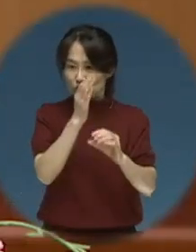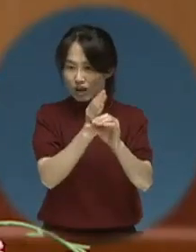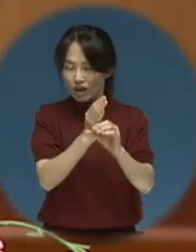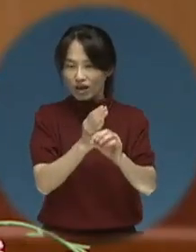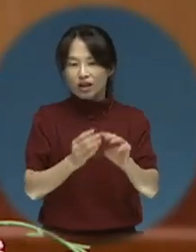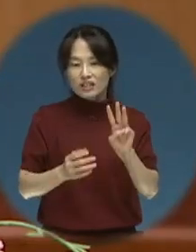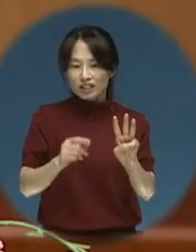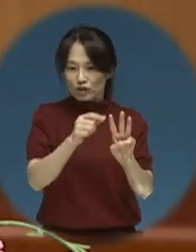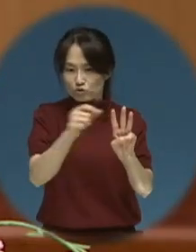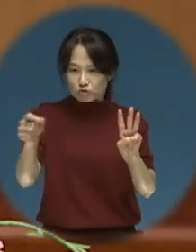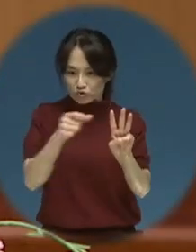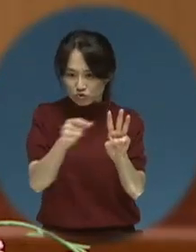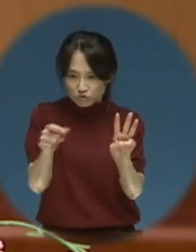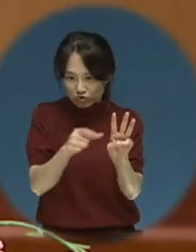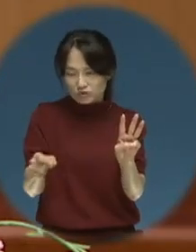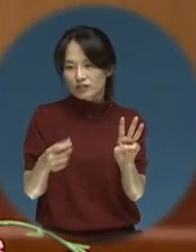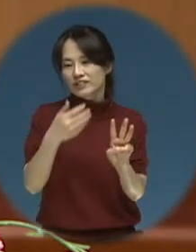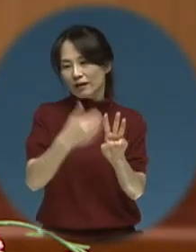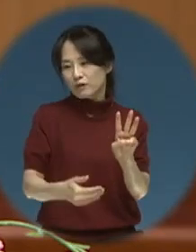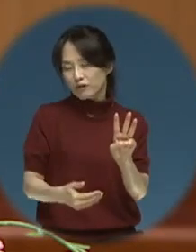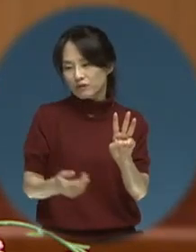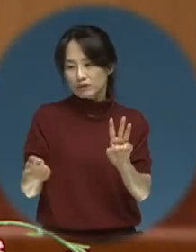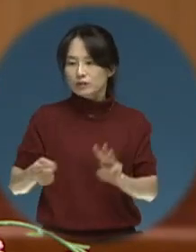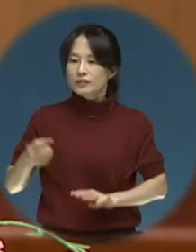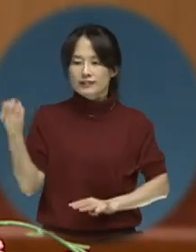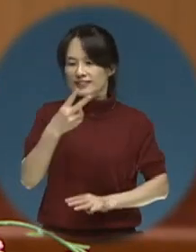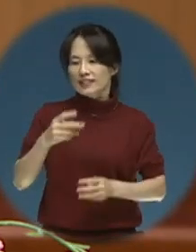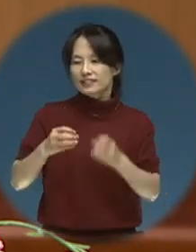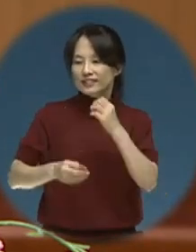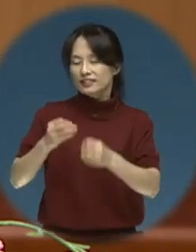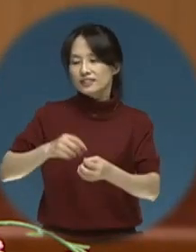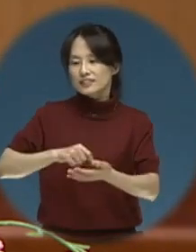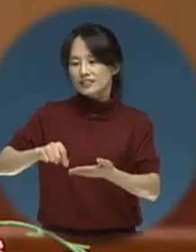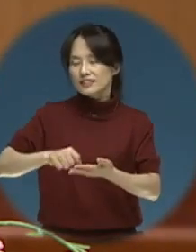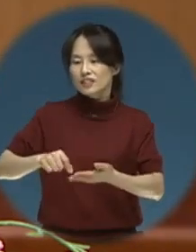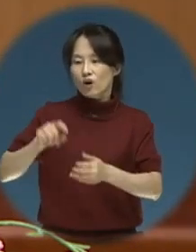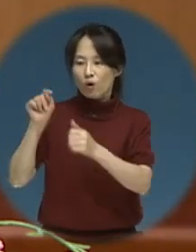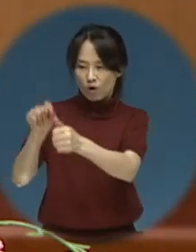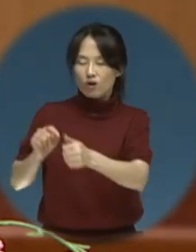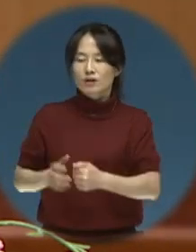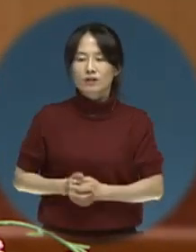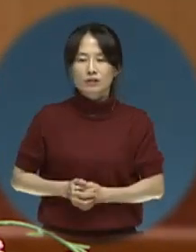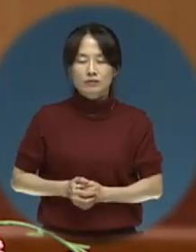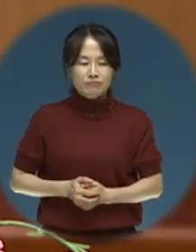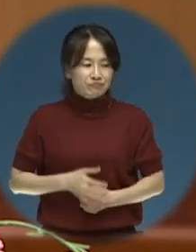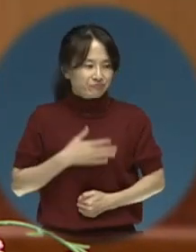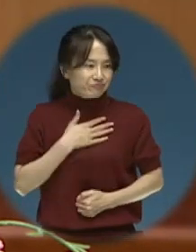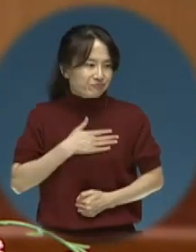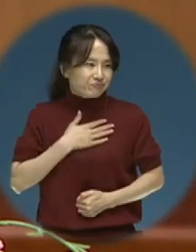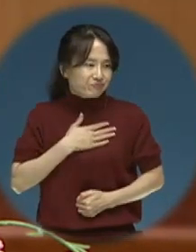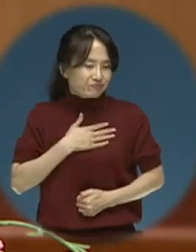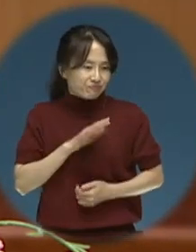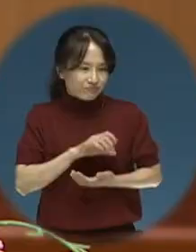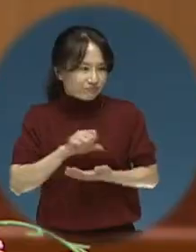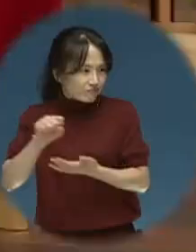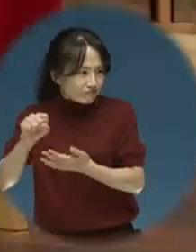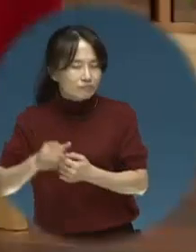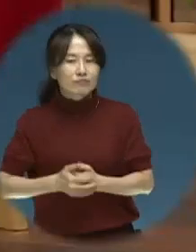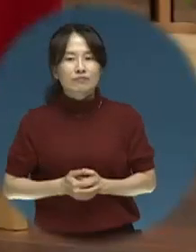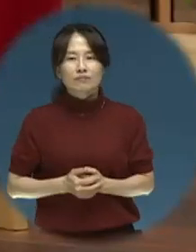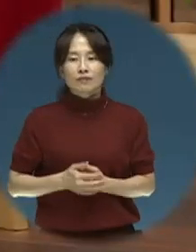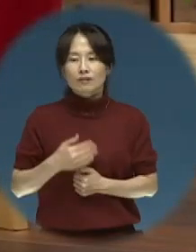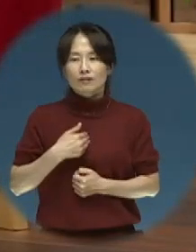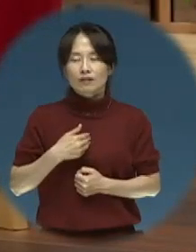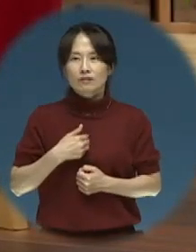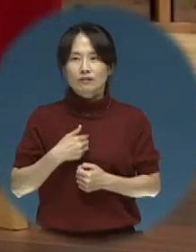그리고 다시 써와. 네. 그 말을 이제 선생님은 대학 4년, 조교 3년, 석박사